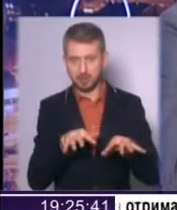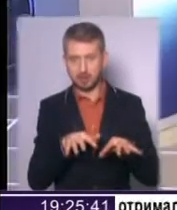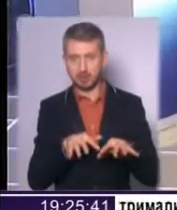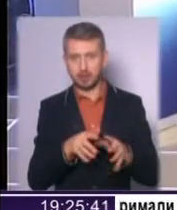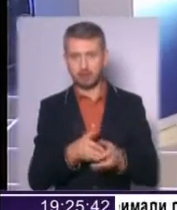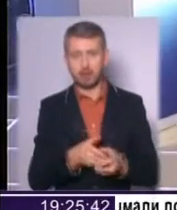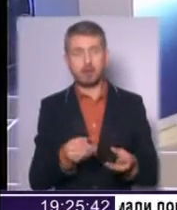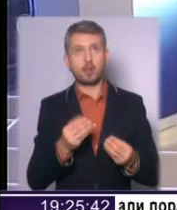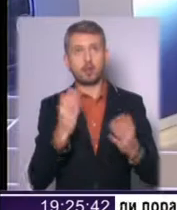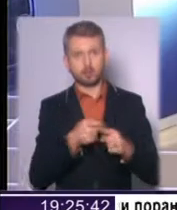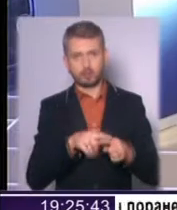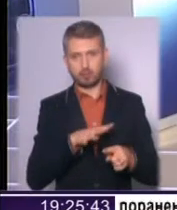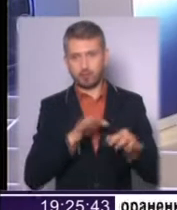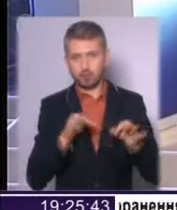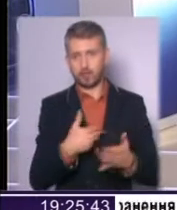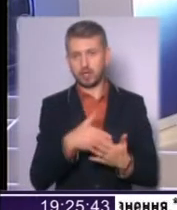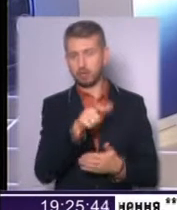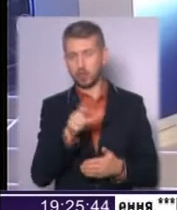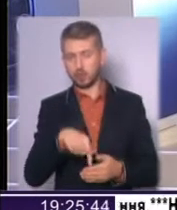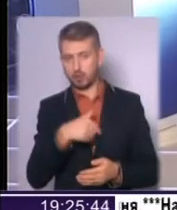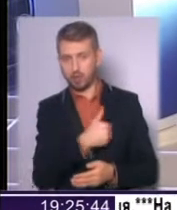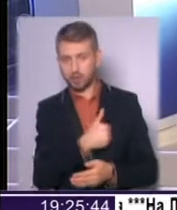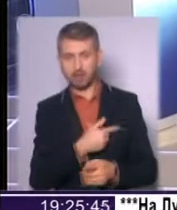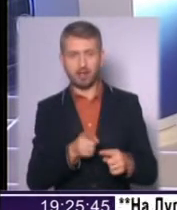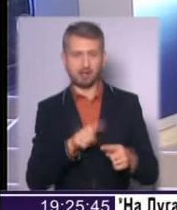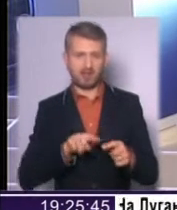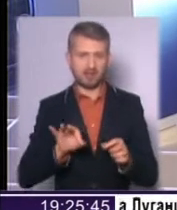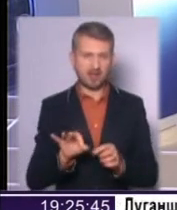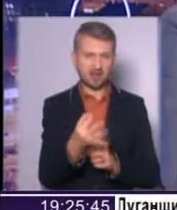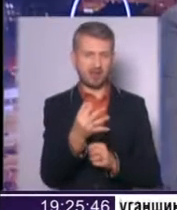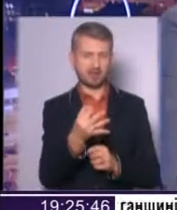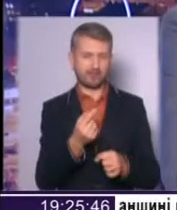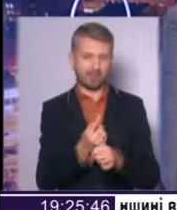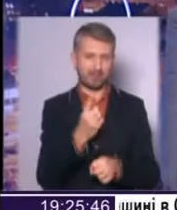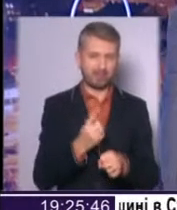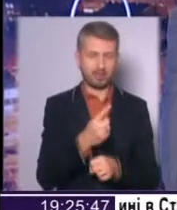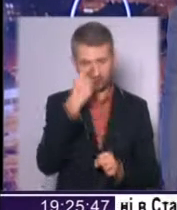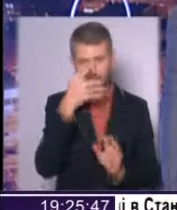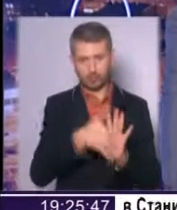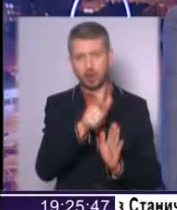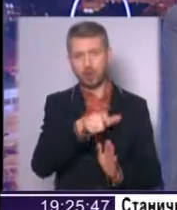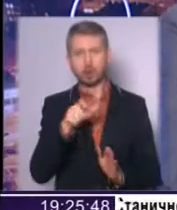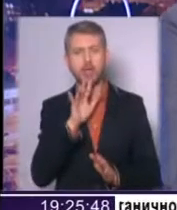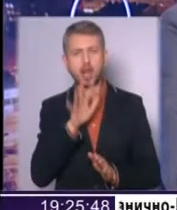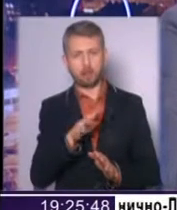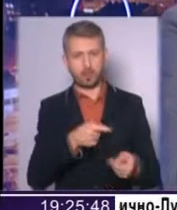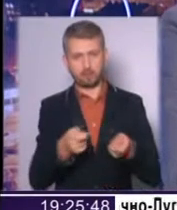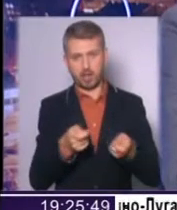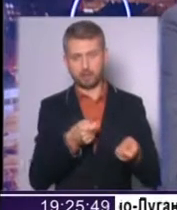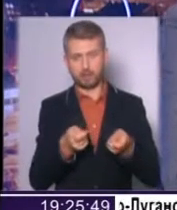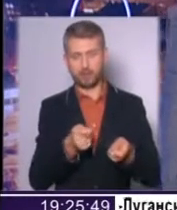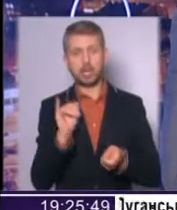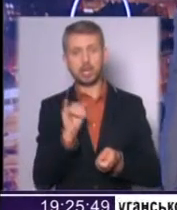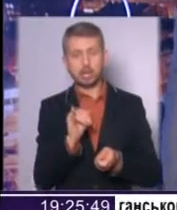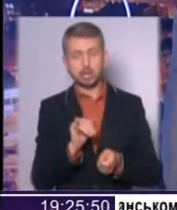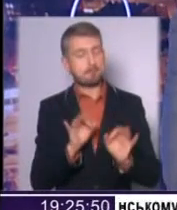що ми боролися ще попередніми скликанні, прогульщики, як були, так і є. І оце безвідповідальність, вона породжує таку,